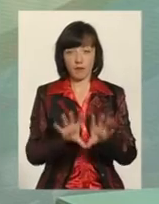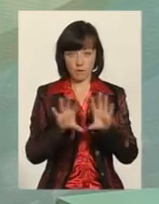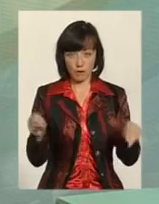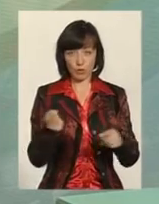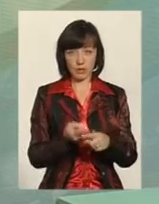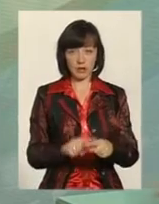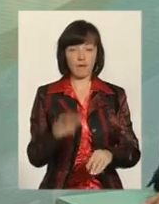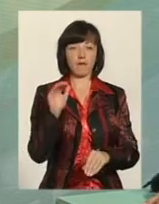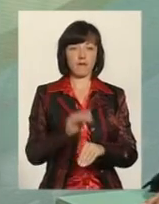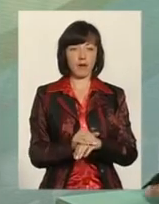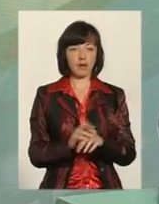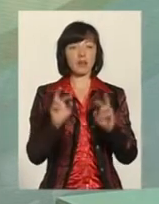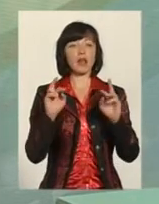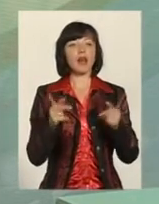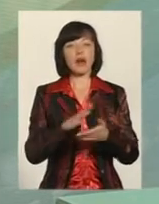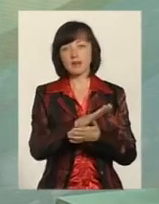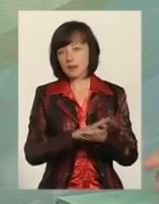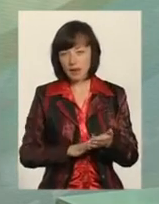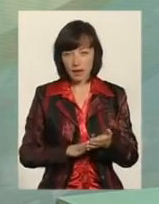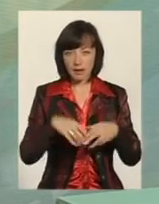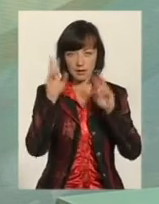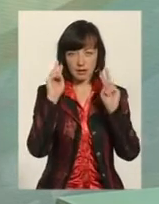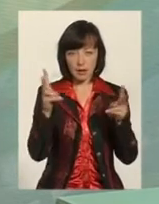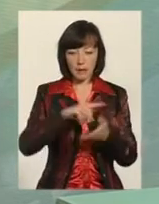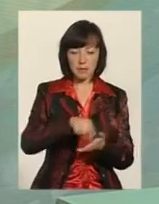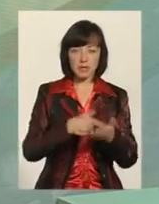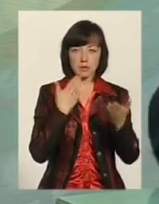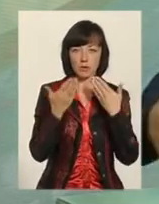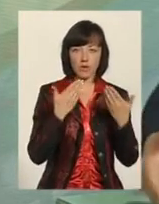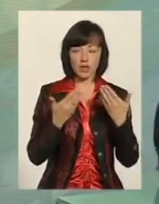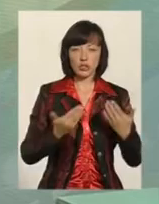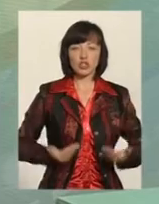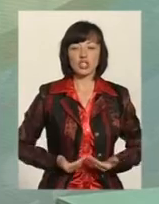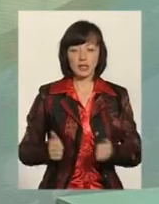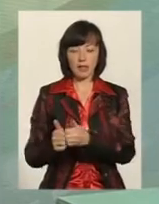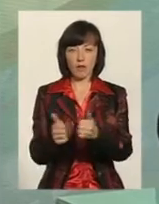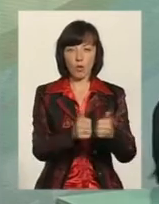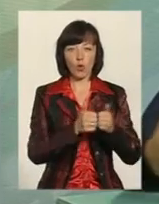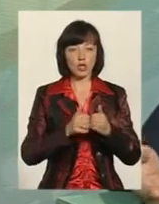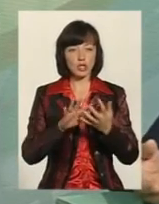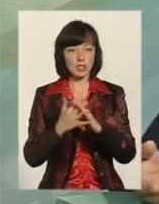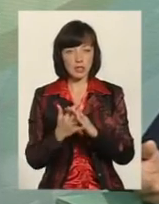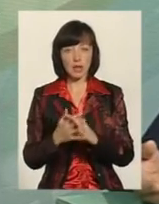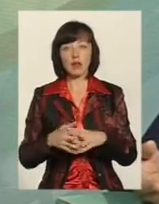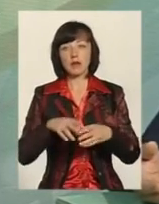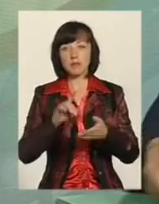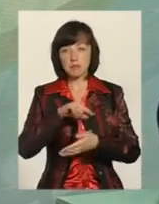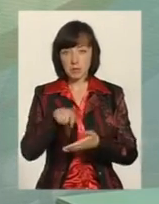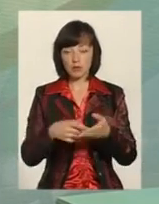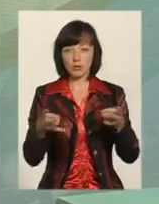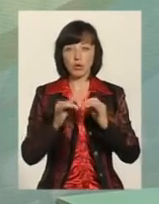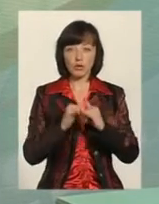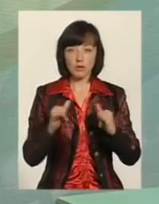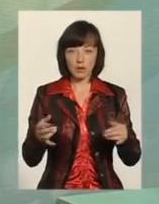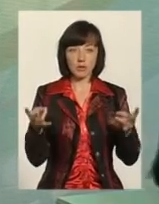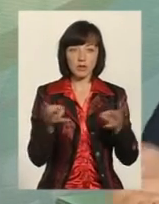факт. Як воно буде надалі? Надалі місту необхідно спілкуватися з жителями навколишніх сіл, тому що місту необхідно розвиватися, місту